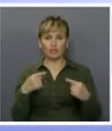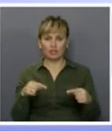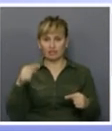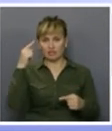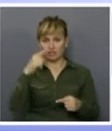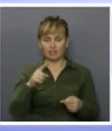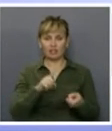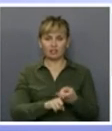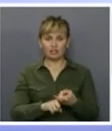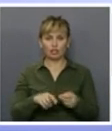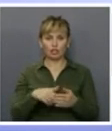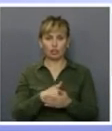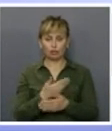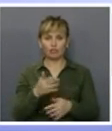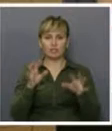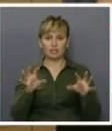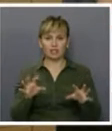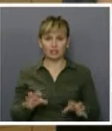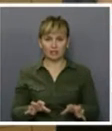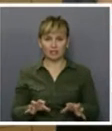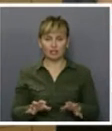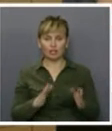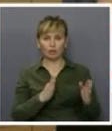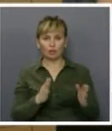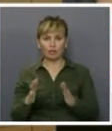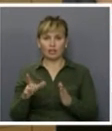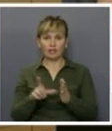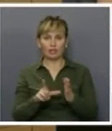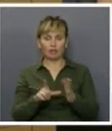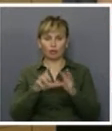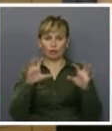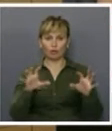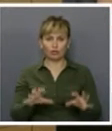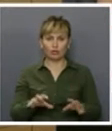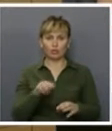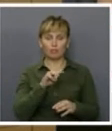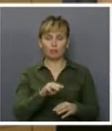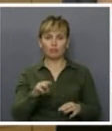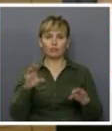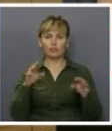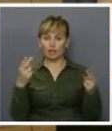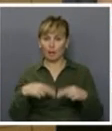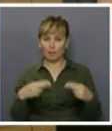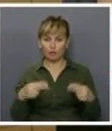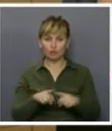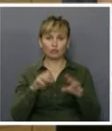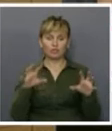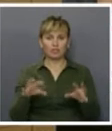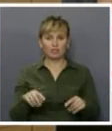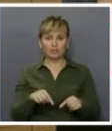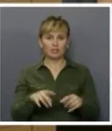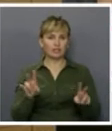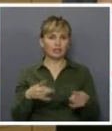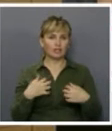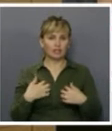инициатива касательно, допустим, нового законодательства регулирования налогового кодекса, таможенного кодекса, мы обязательно обращаемся и говорим, ребята, здесь не стоит